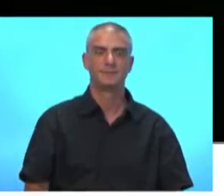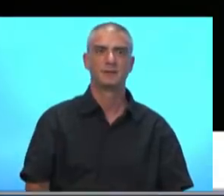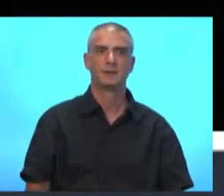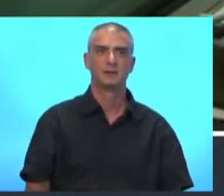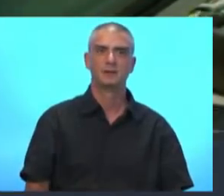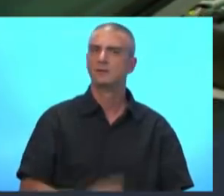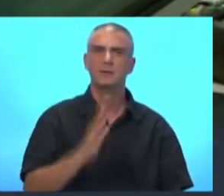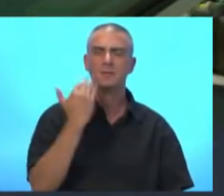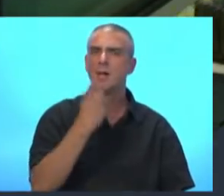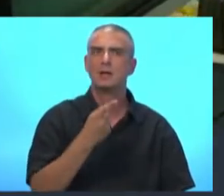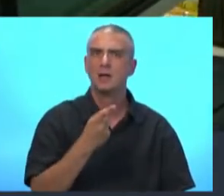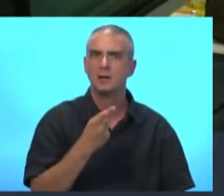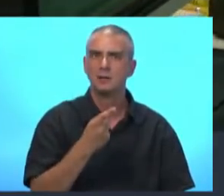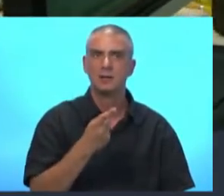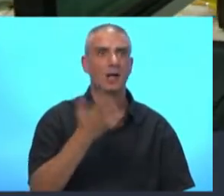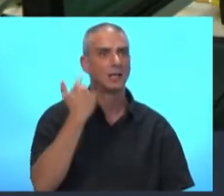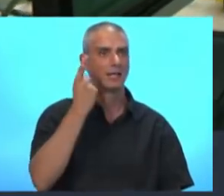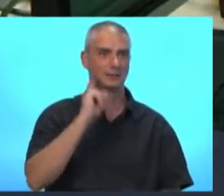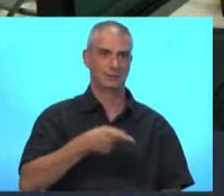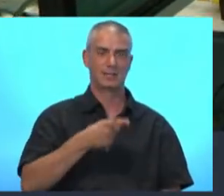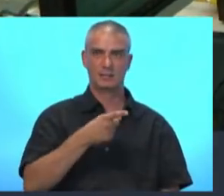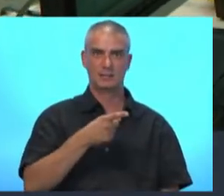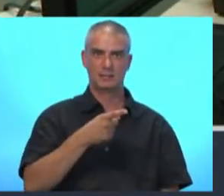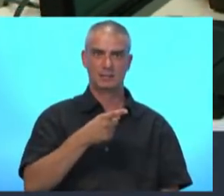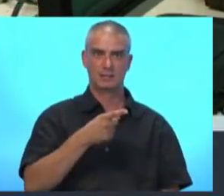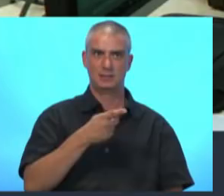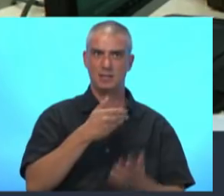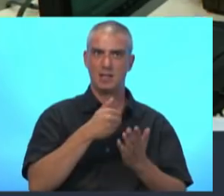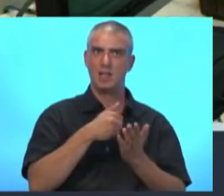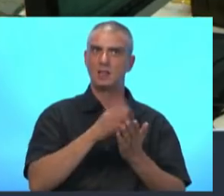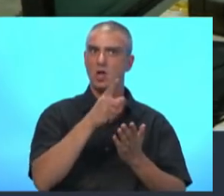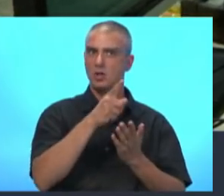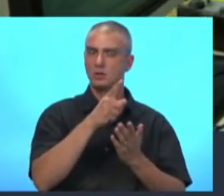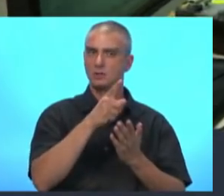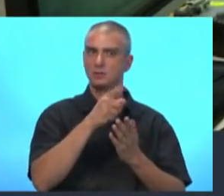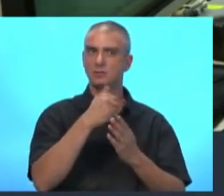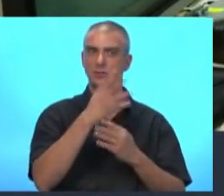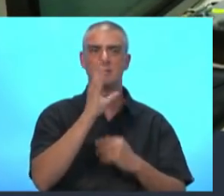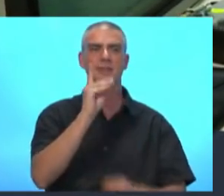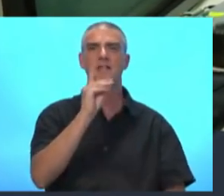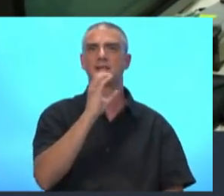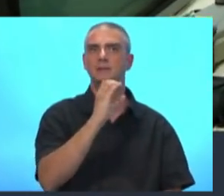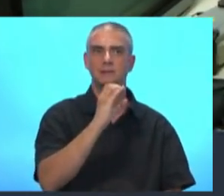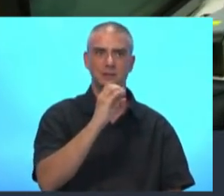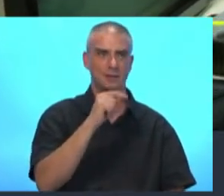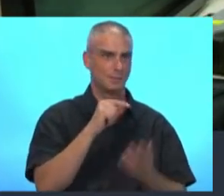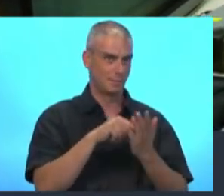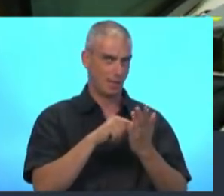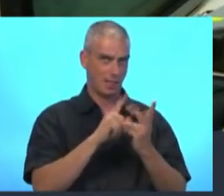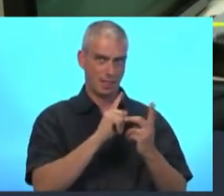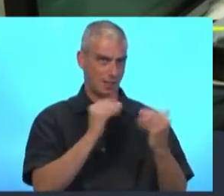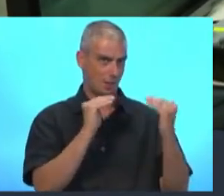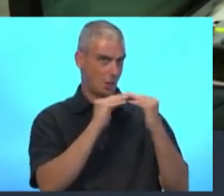כן, מה היה? היה צריך לדחות את האוטפוט של ה-DDC. למה, בגלל ההתאימות של